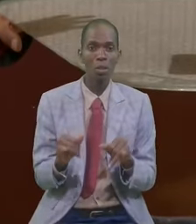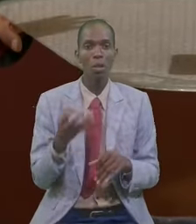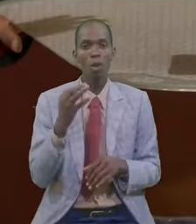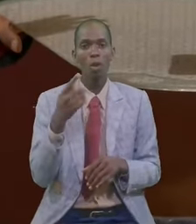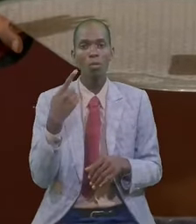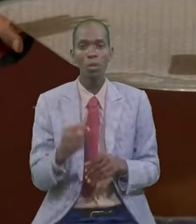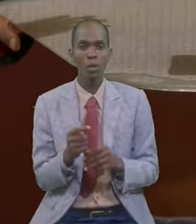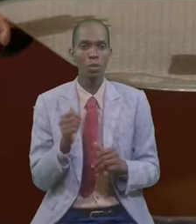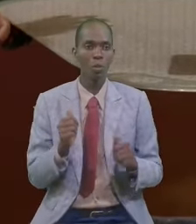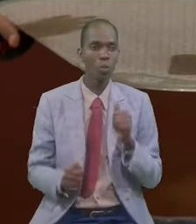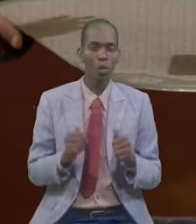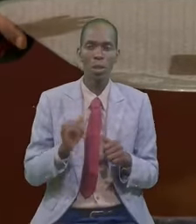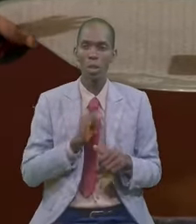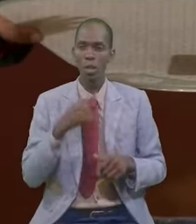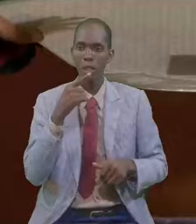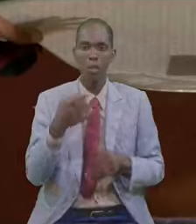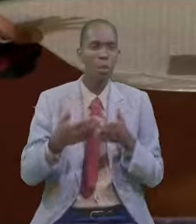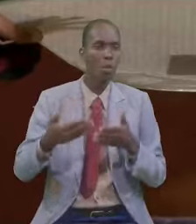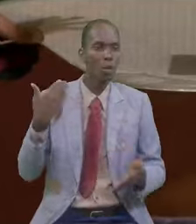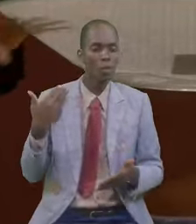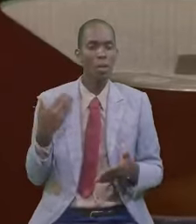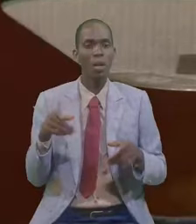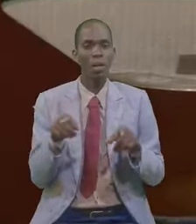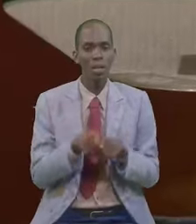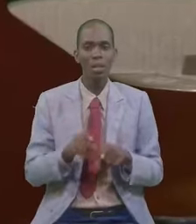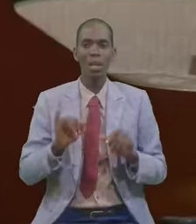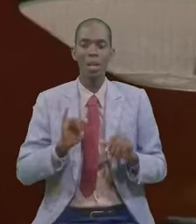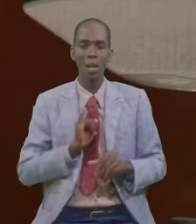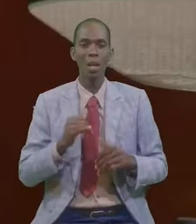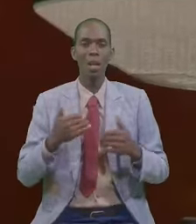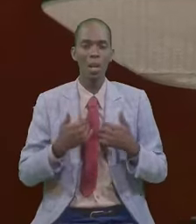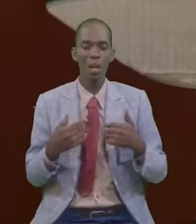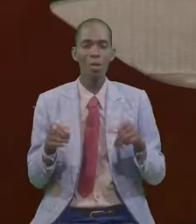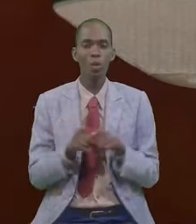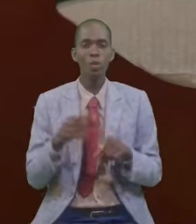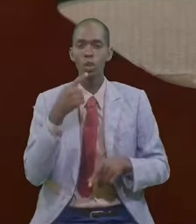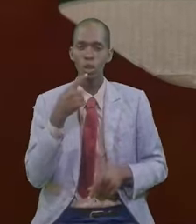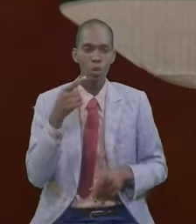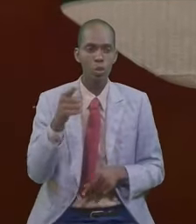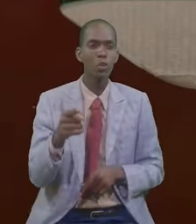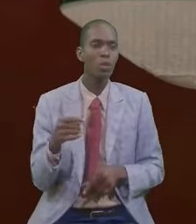semblables. Je vous dis d'avance, comme je l'ai déjà dit,